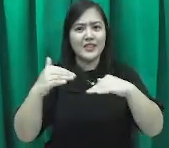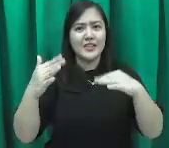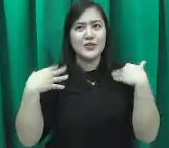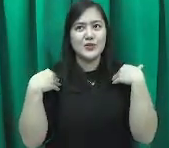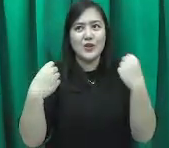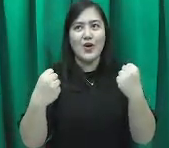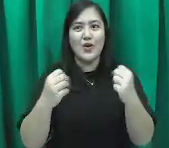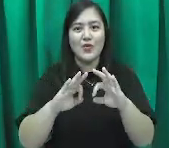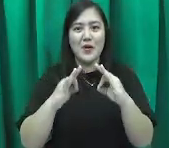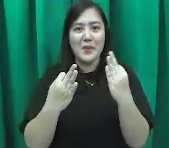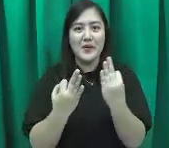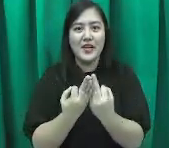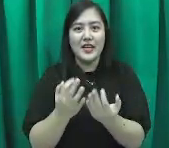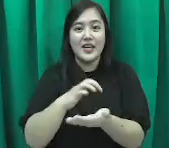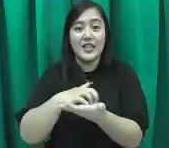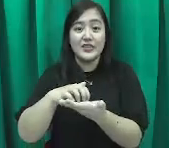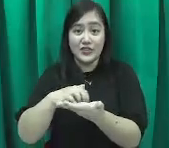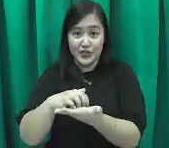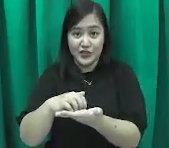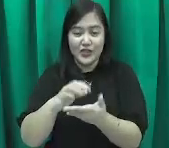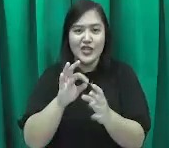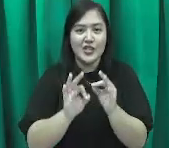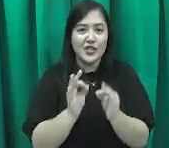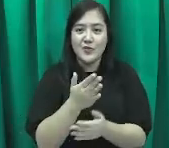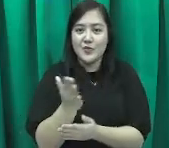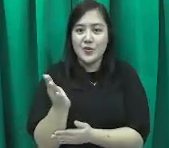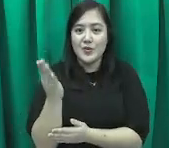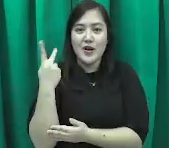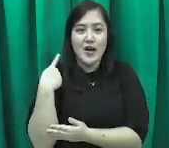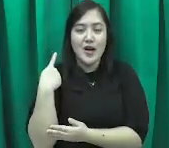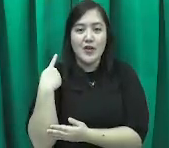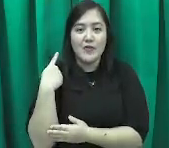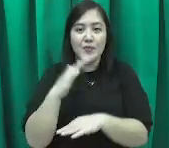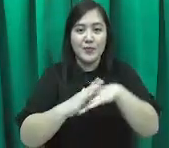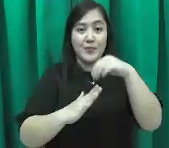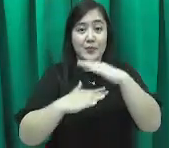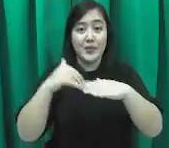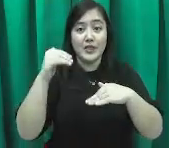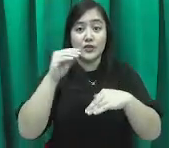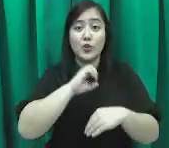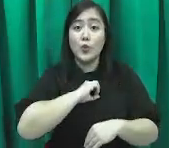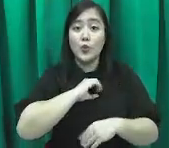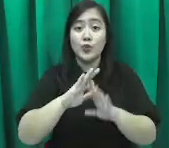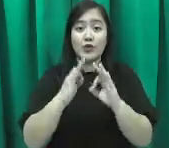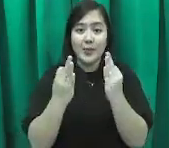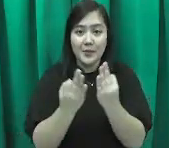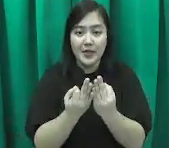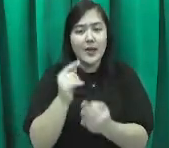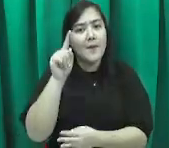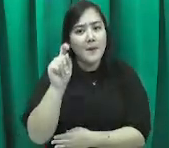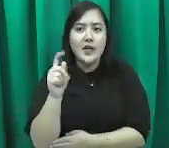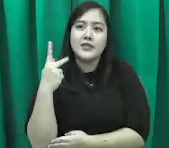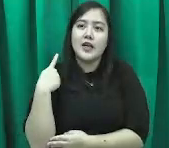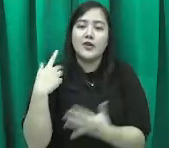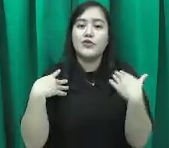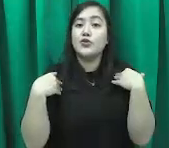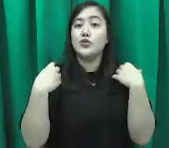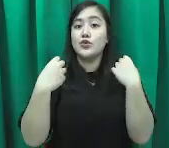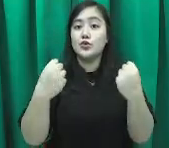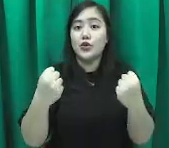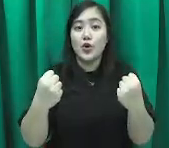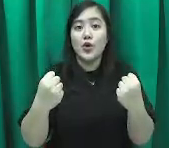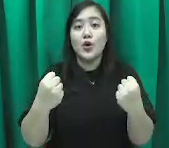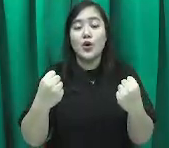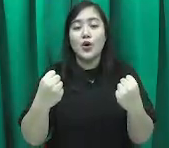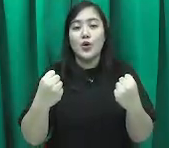tayo, iisipin natin, i-project natin na dapat strong family ties ang ating objective, ang ating goal. Okay?